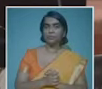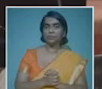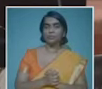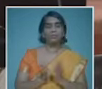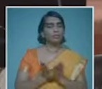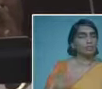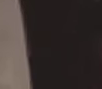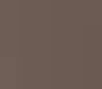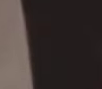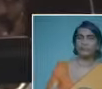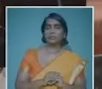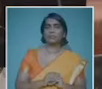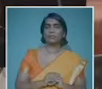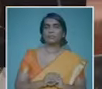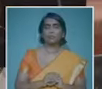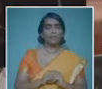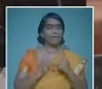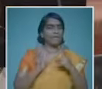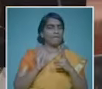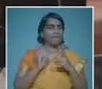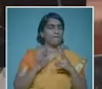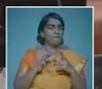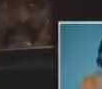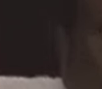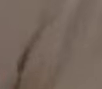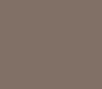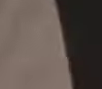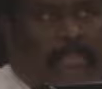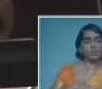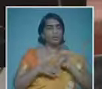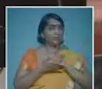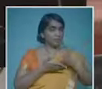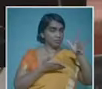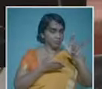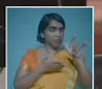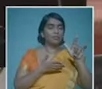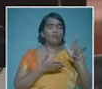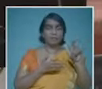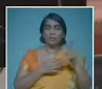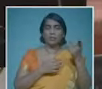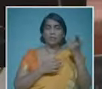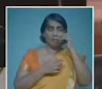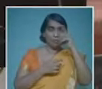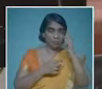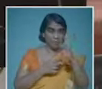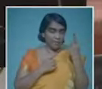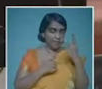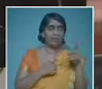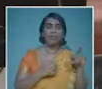ஆனால் நிலைமையோ பிச்சை வேண்டாம். இப்போது சொப்பன சுந்தரியை யார் வைத்திருக்கின்றார்? சில பெண் ஊழியர்கள்